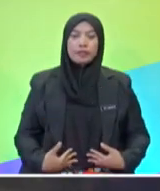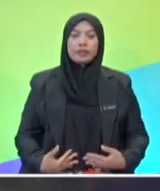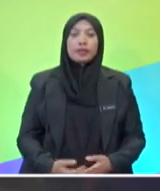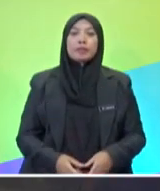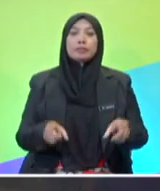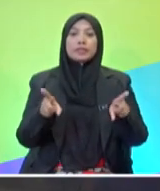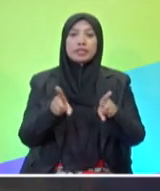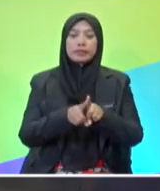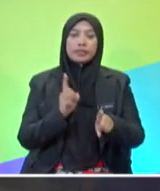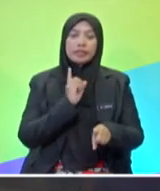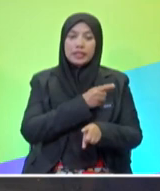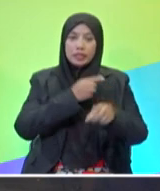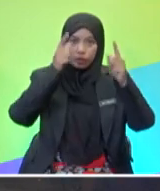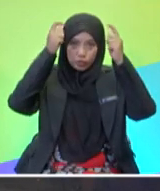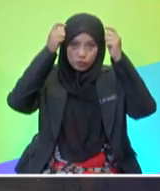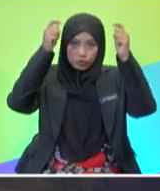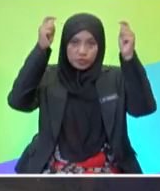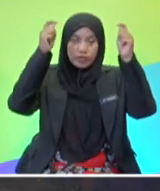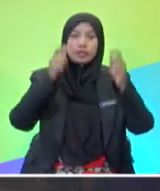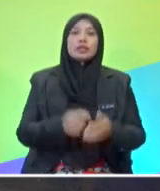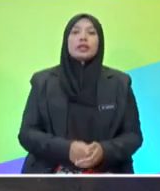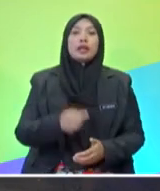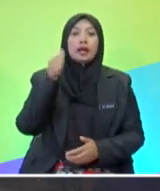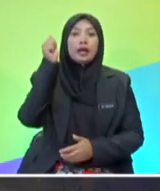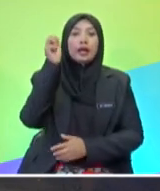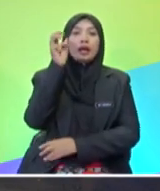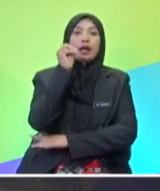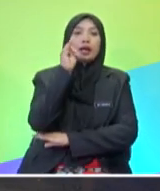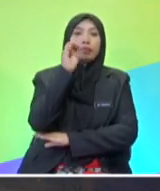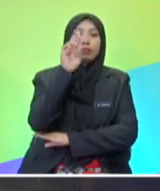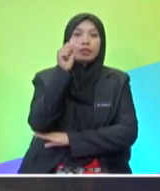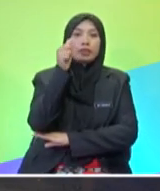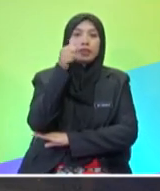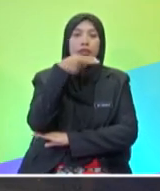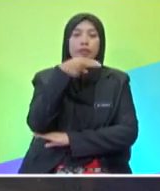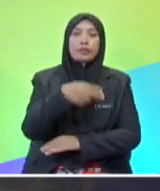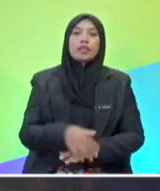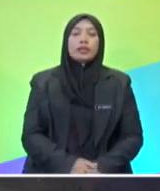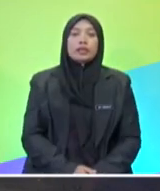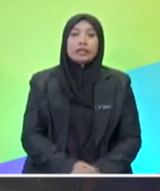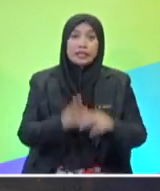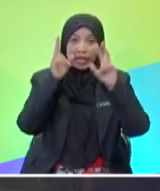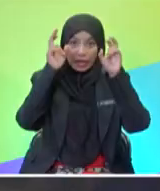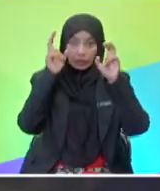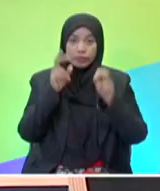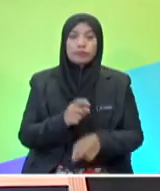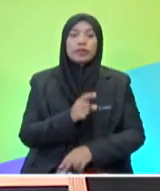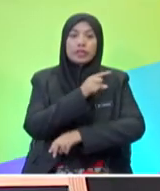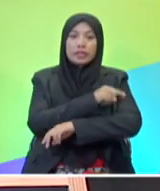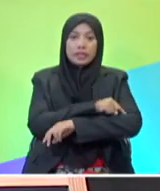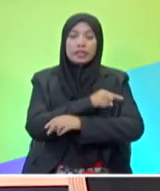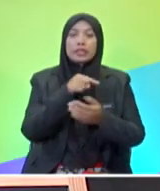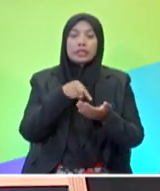Amirah Ismail. Ustazah, untuk segmen kali ini apa yang kita nak belajar Ustazah? Okeylah, segmen kali ini kita akan belajar